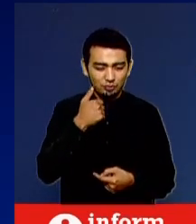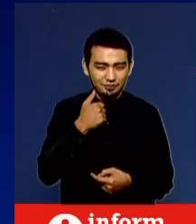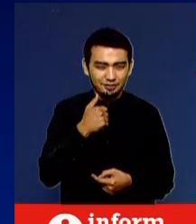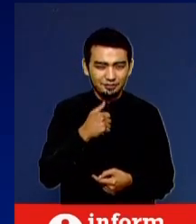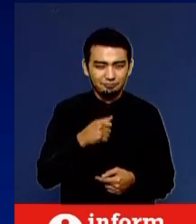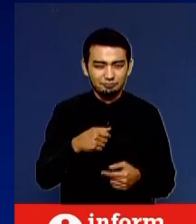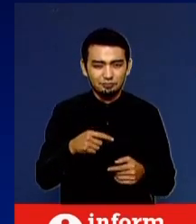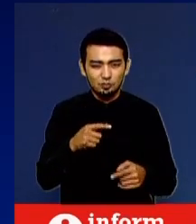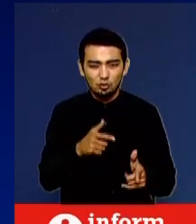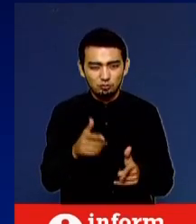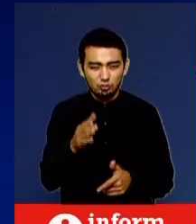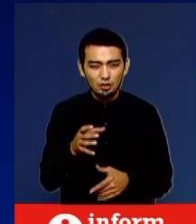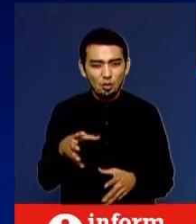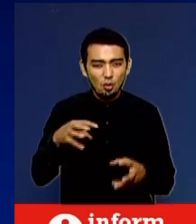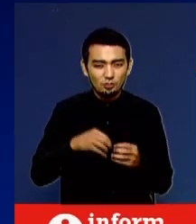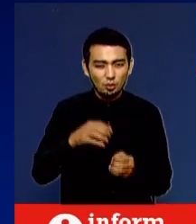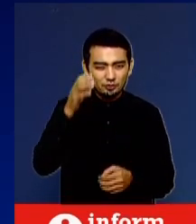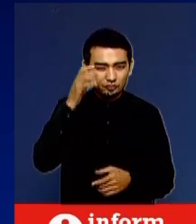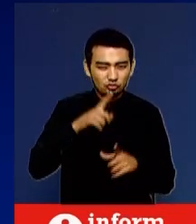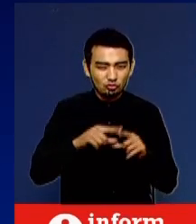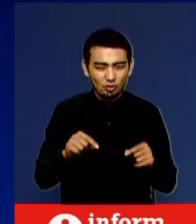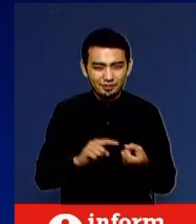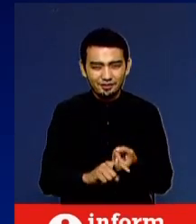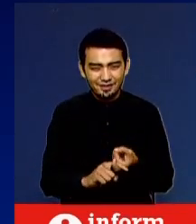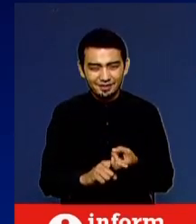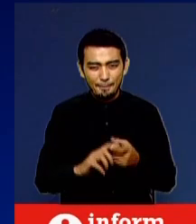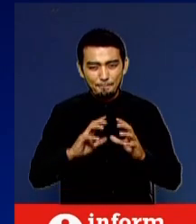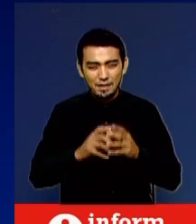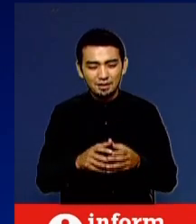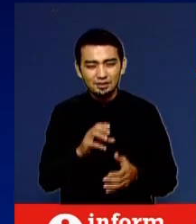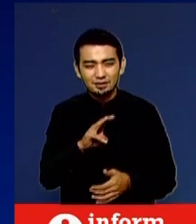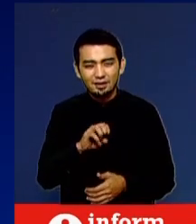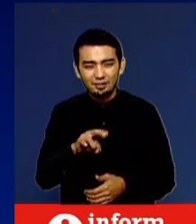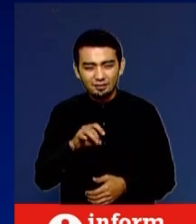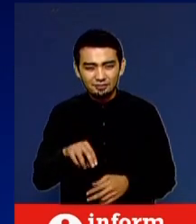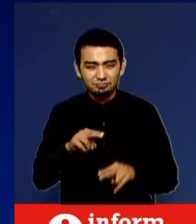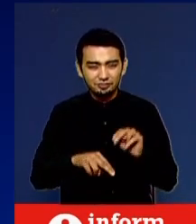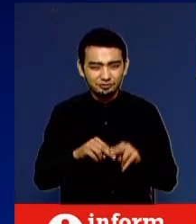сезону. Подобную общеобразовательную школу, соответствующую мировым стандартам, строят и в селе